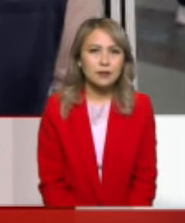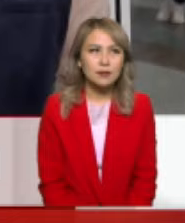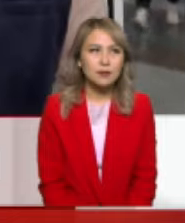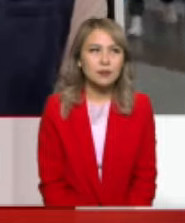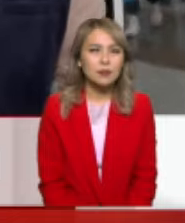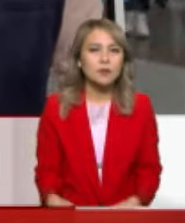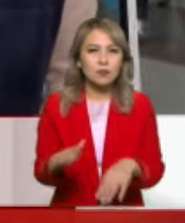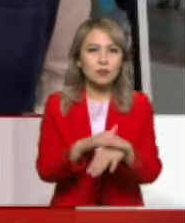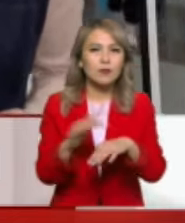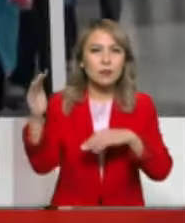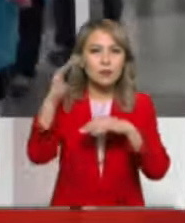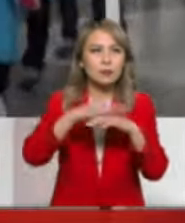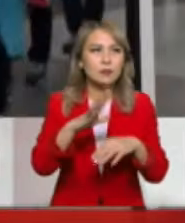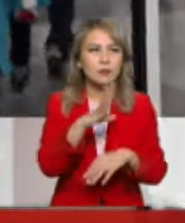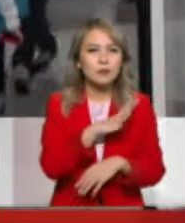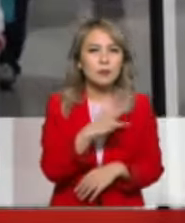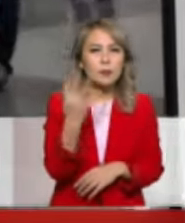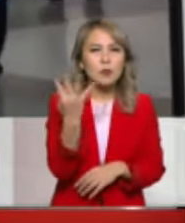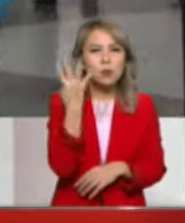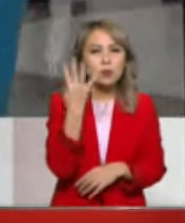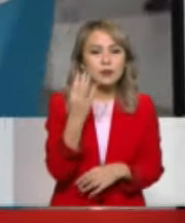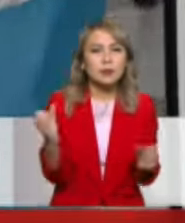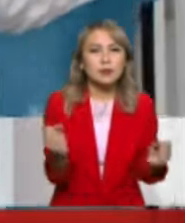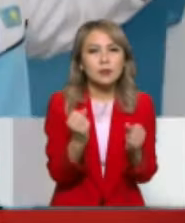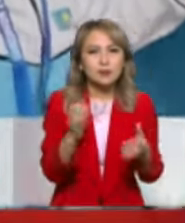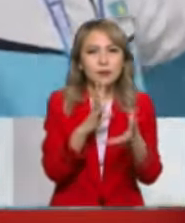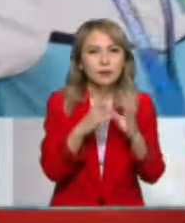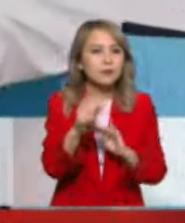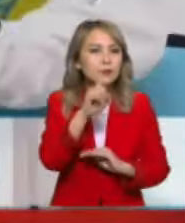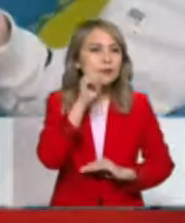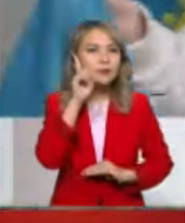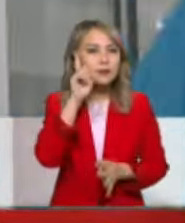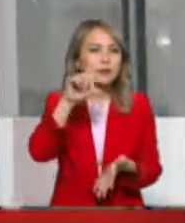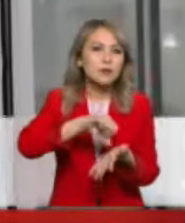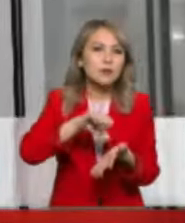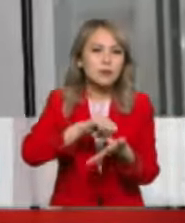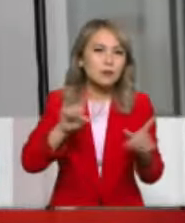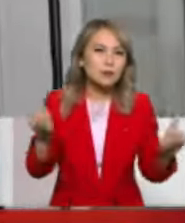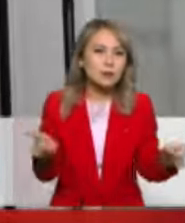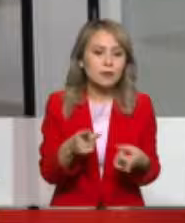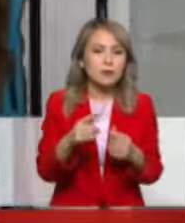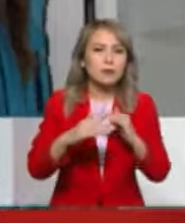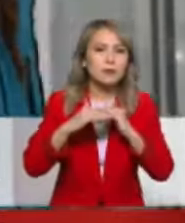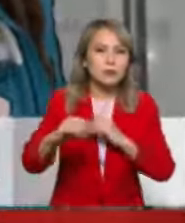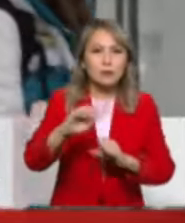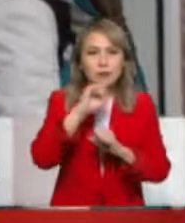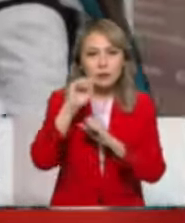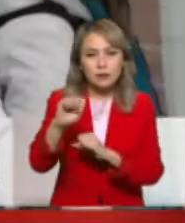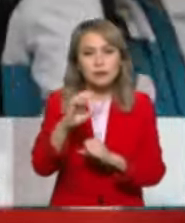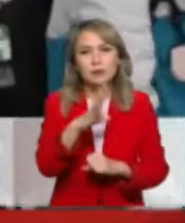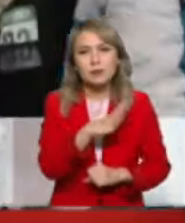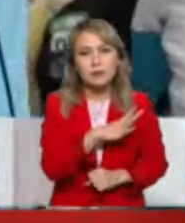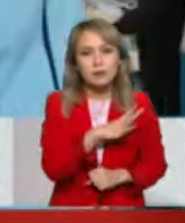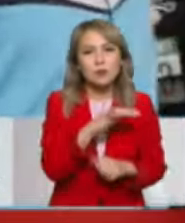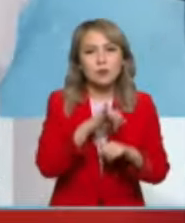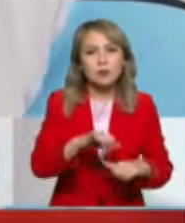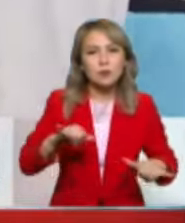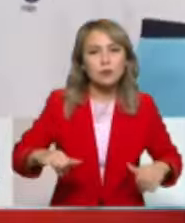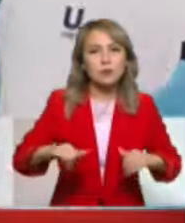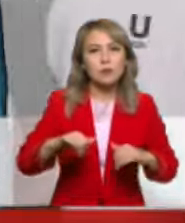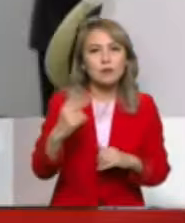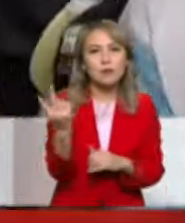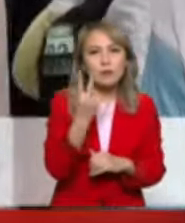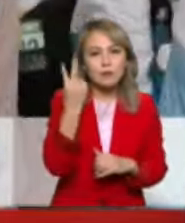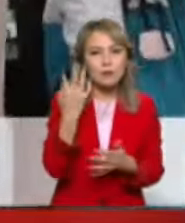Кешір әріптес, Канвондағы 4-ші қысқы жас өспірімдер олимпиадасында ел намысын асқақтатқан және елімізге